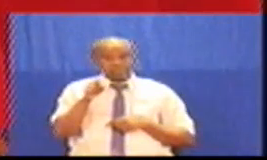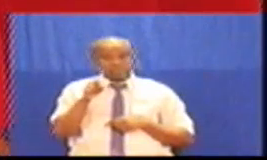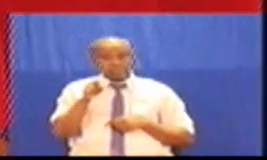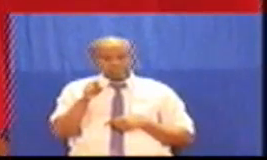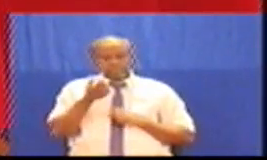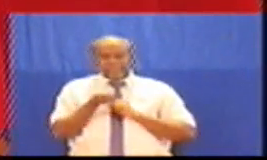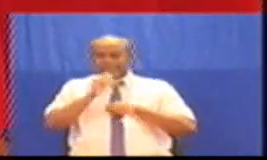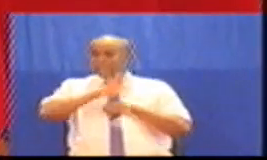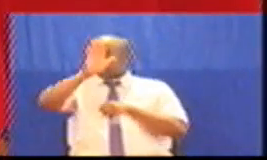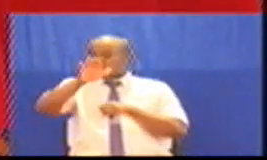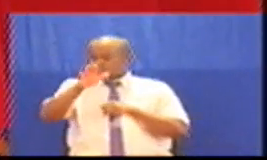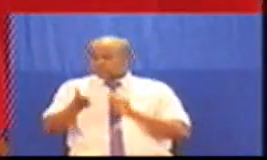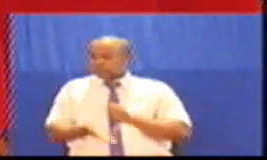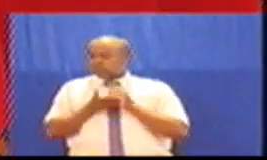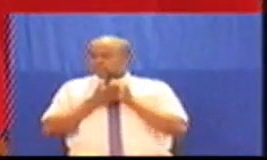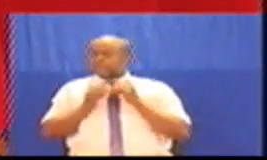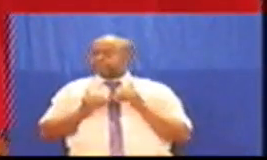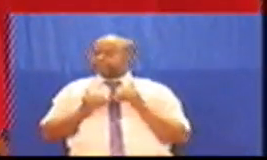profession yako itakupeleka mbali.